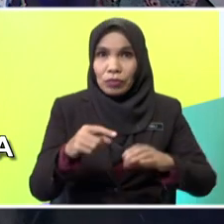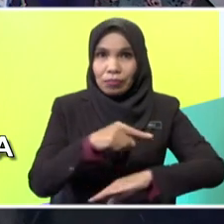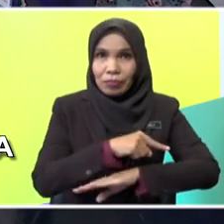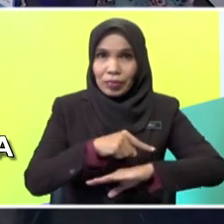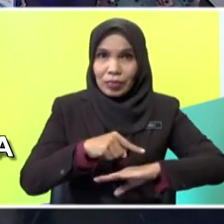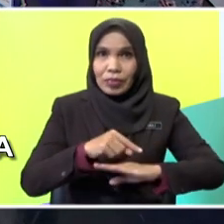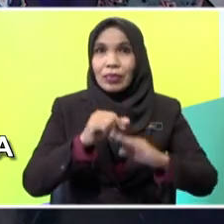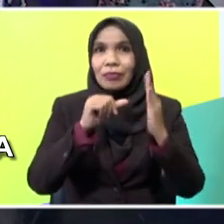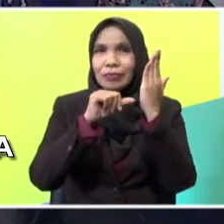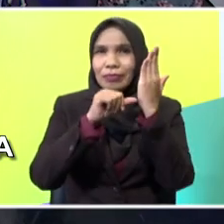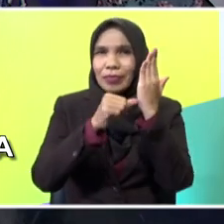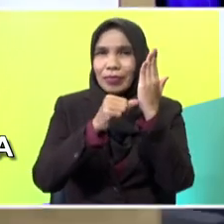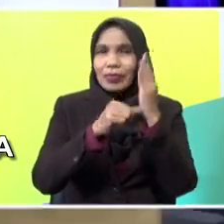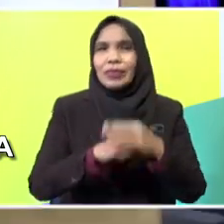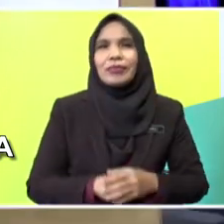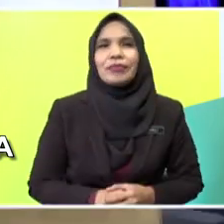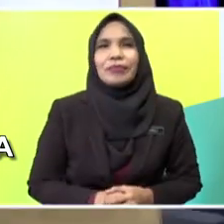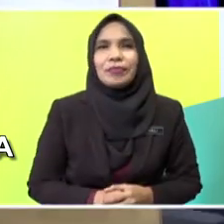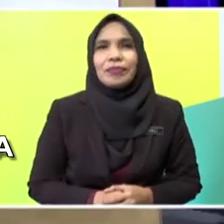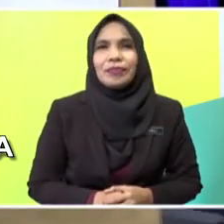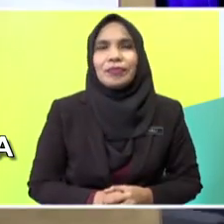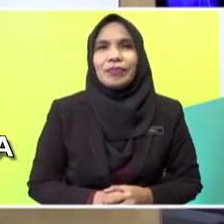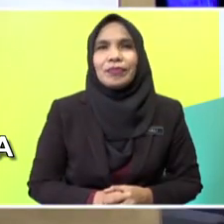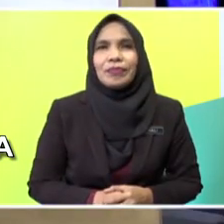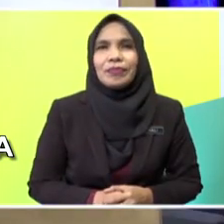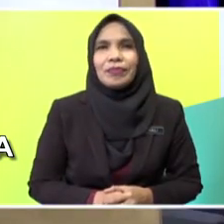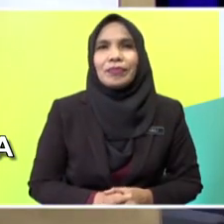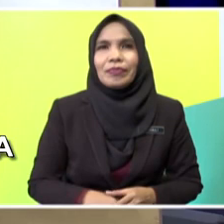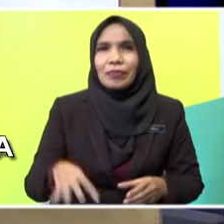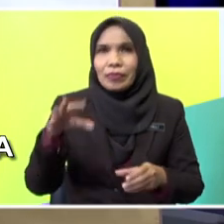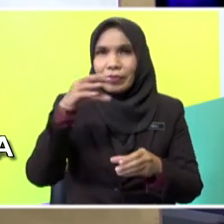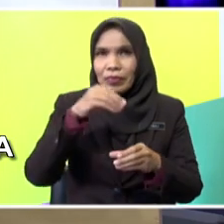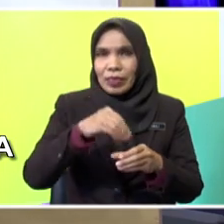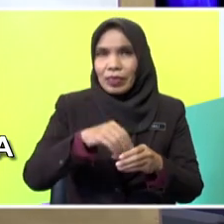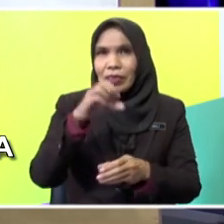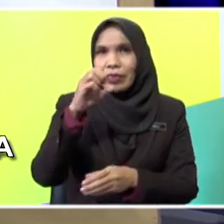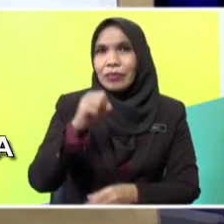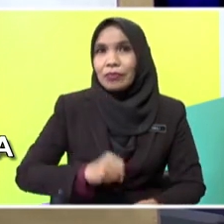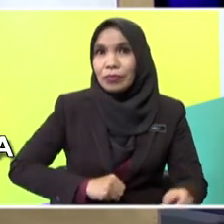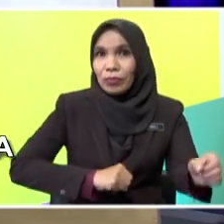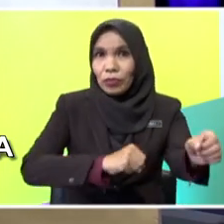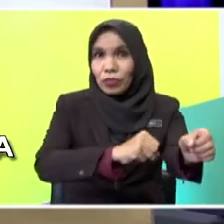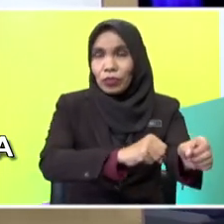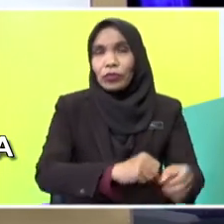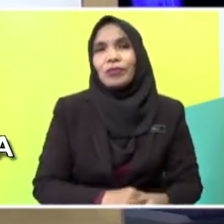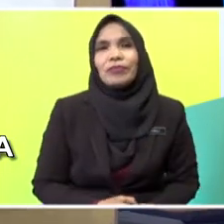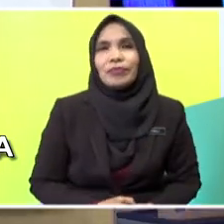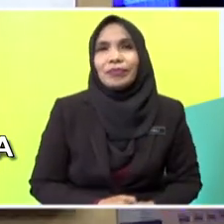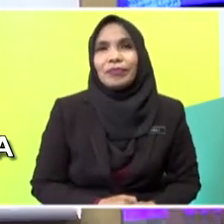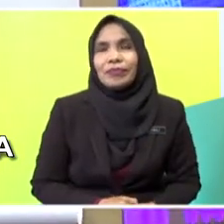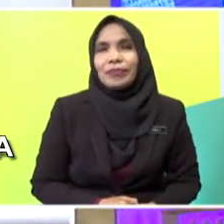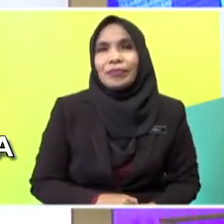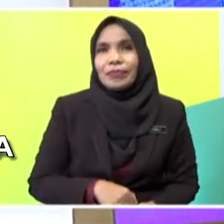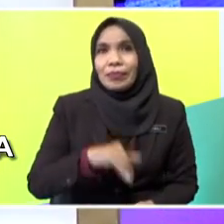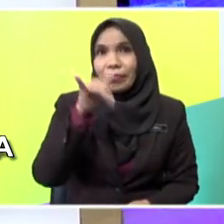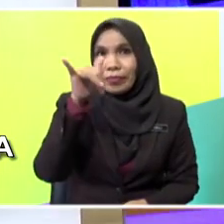dulu. Dalam sudut yang tepat tegak. Okey. Di situ Dirina punya dah ada dah. Tak okay.